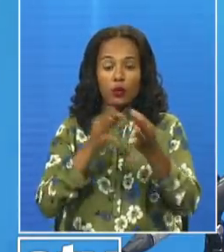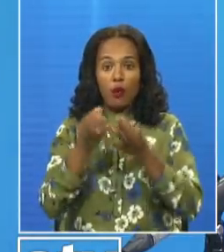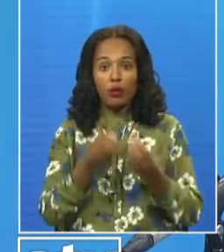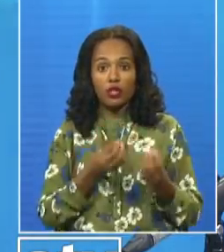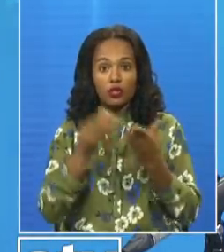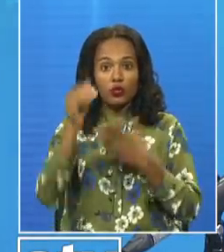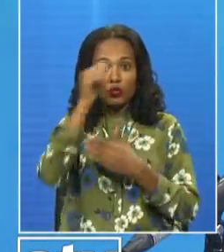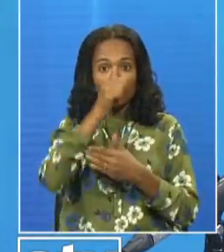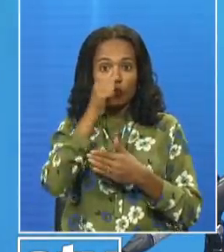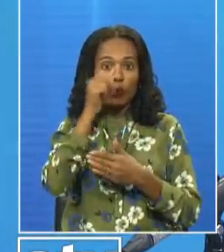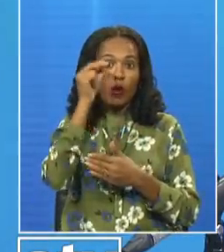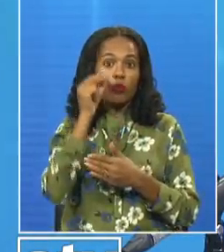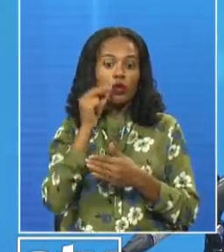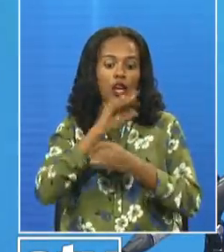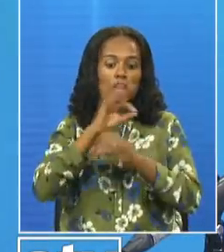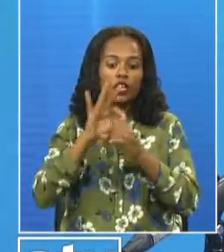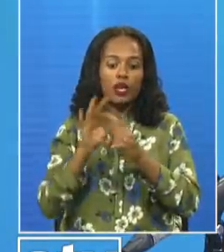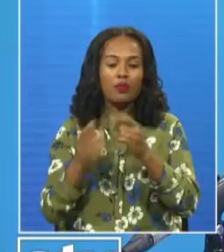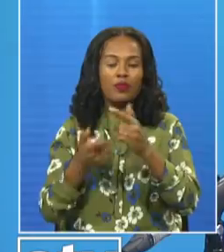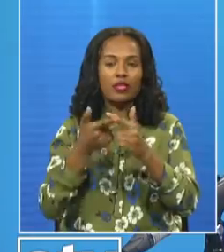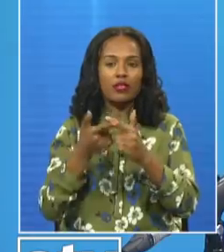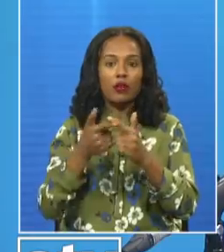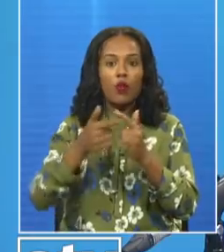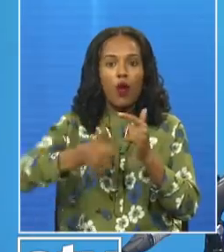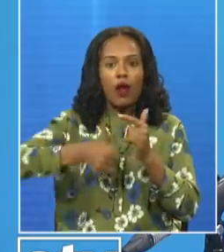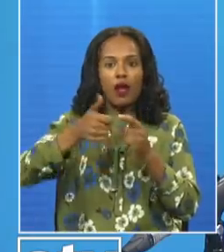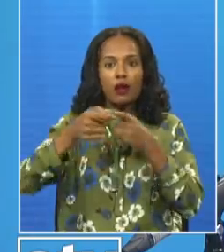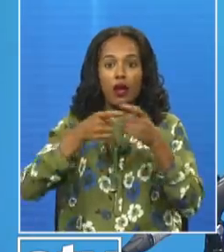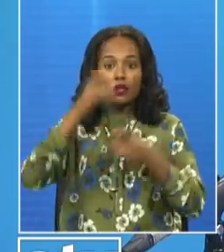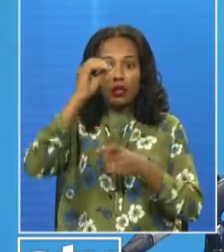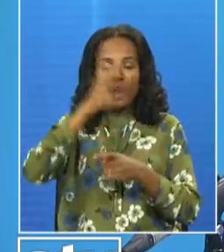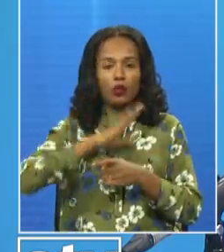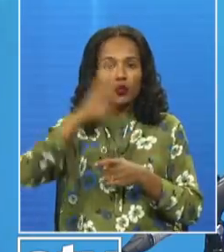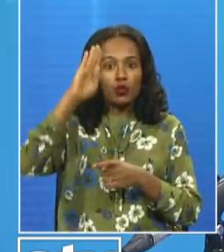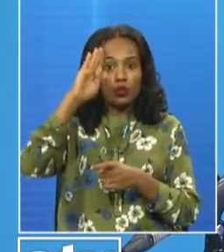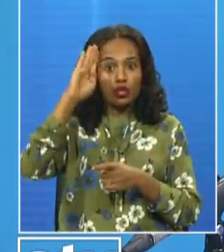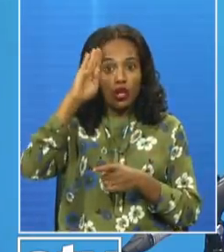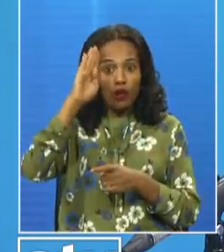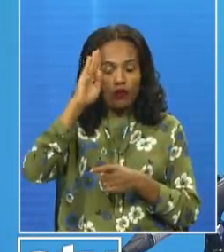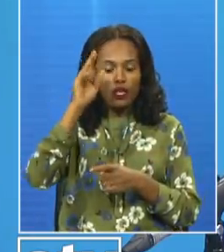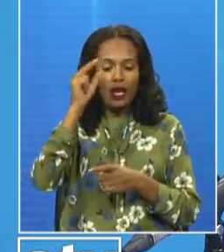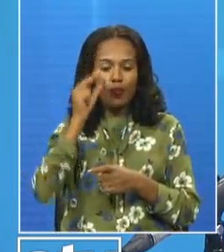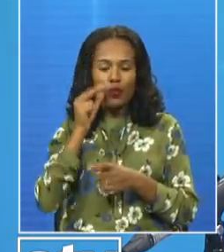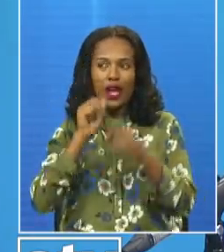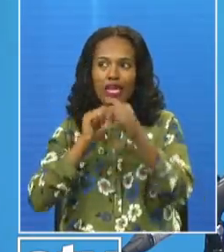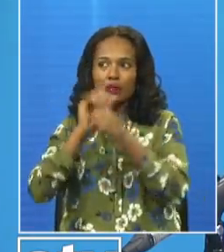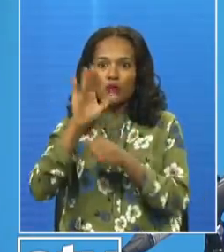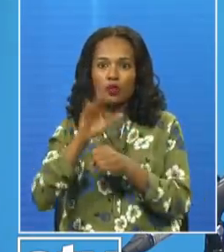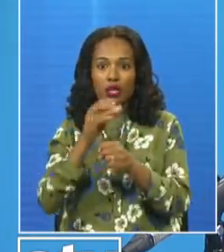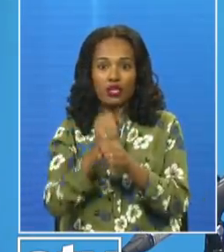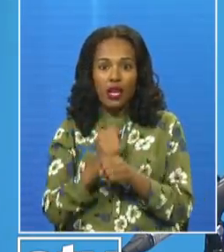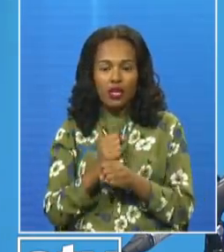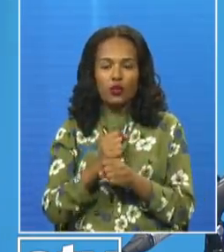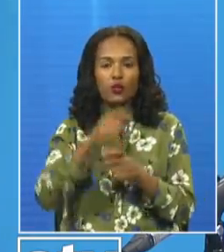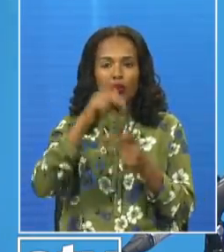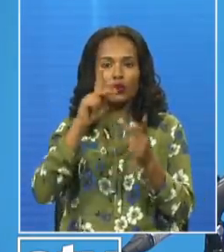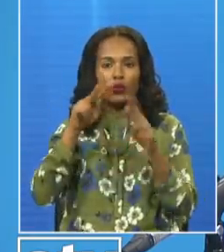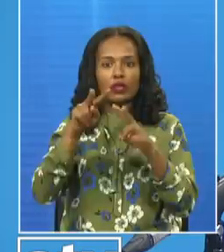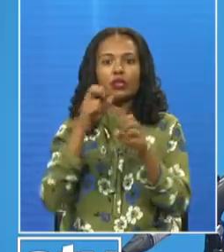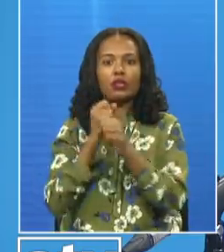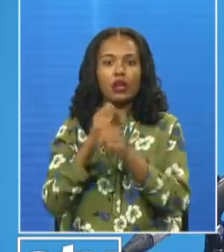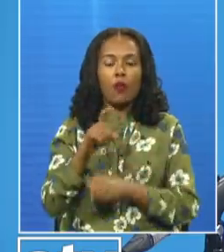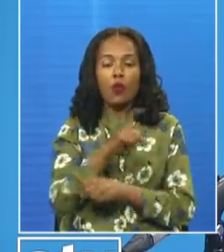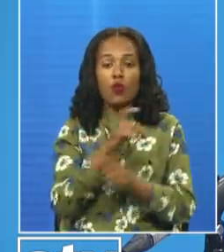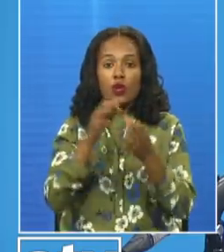የሰጡን የኢትዮጵያ ቡናና ሻይ ባለስልጣን ምክትል ዋና ዳይሬክተር አቶ ሻፊ ዑመር ከቡና ኤክስፖርት ለማግኘት የተያዘውን እቅድ ለማሳካት በትኩረት እየተሰራ መሆኑን